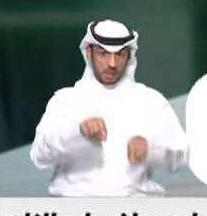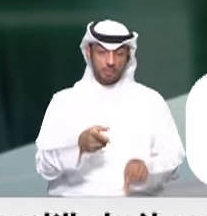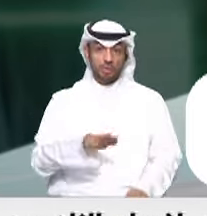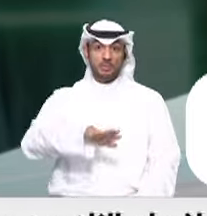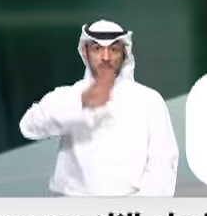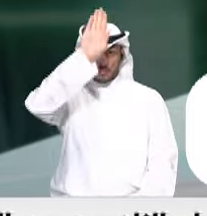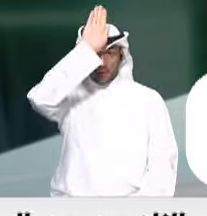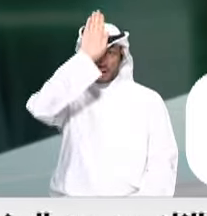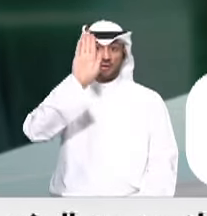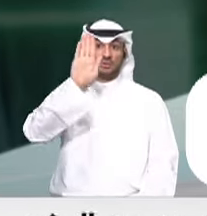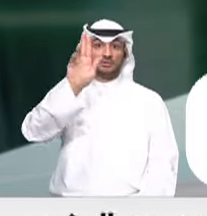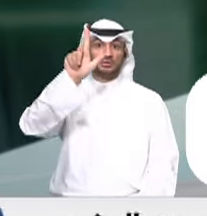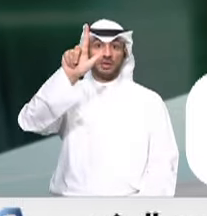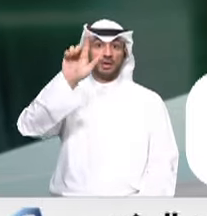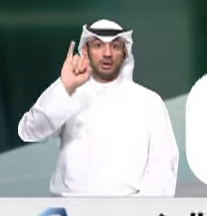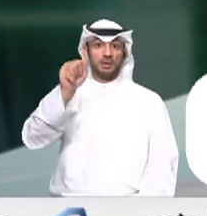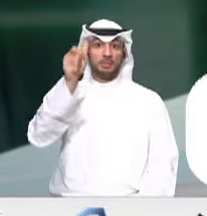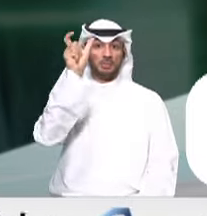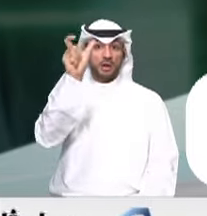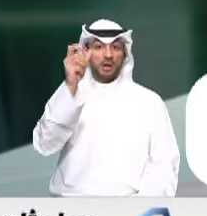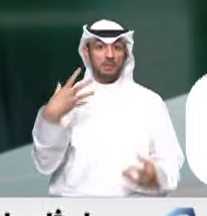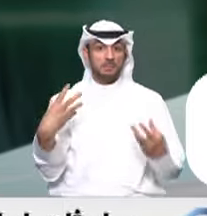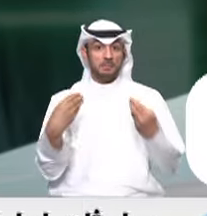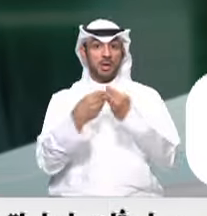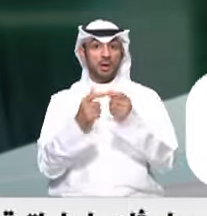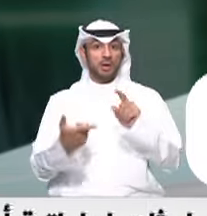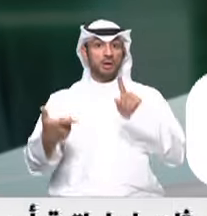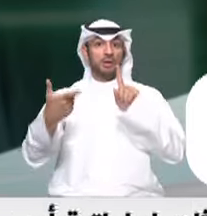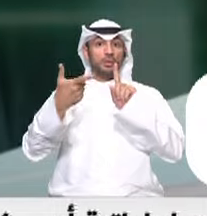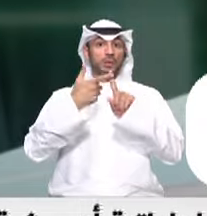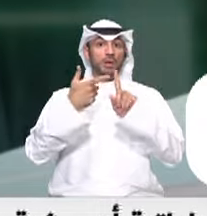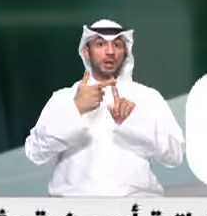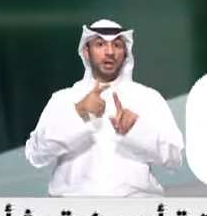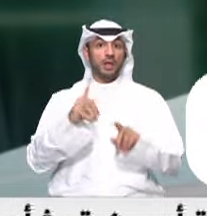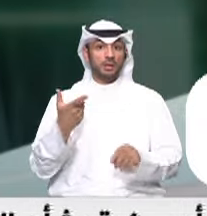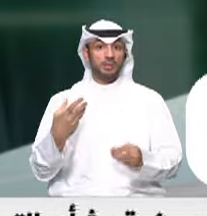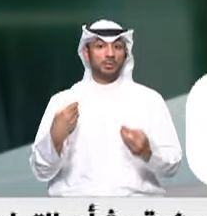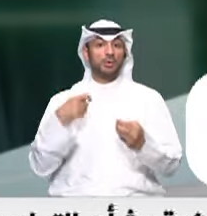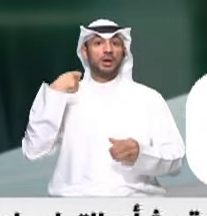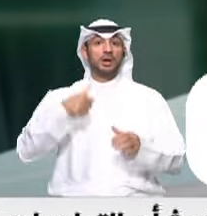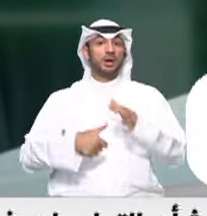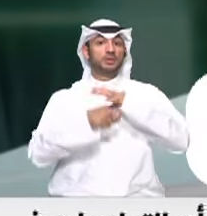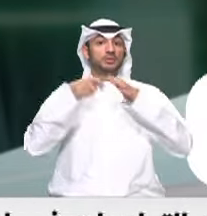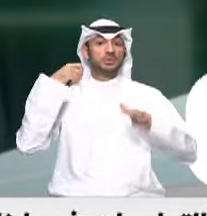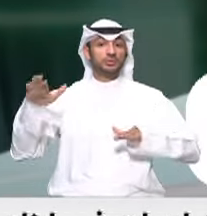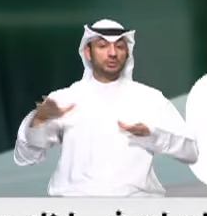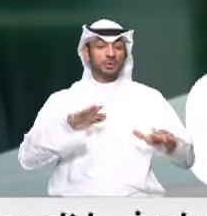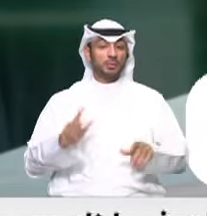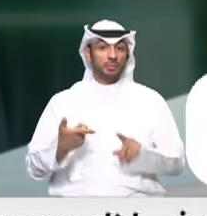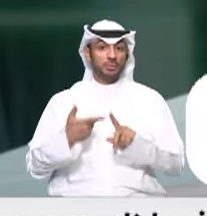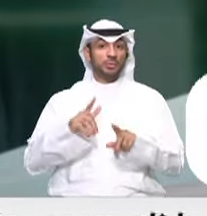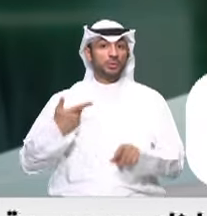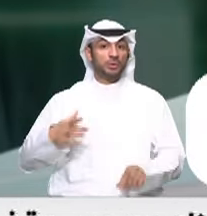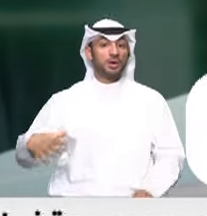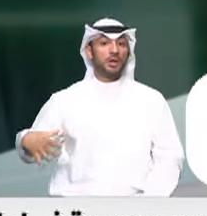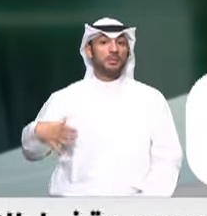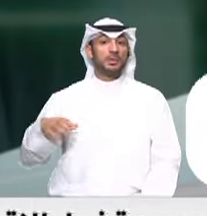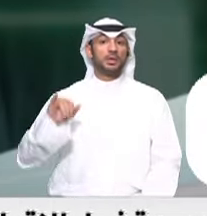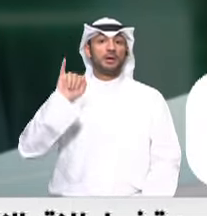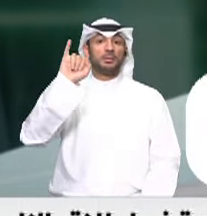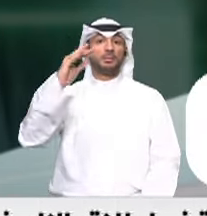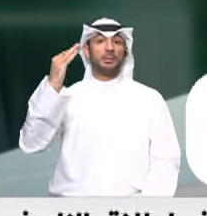بن عبد العزيز آل سعود وولي العهد رئيس مجلس الوزراء صاحب السمو الملكي الأمير محمد بن سلمان بن عبد